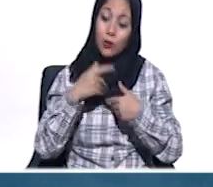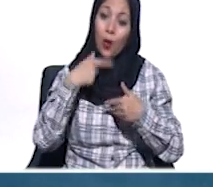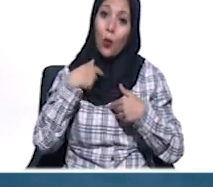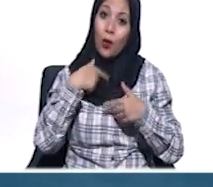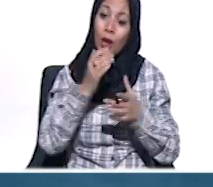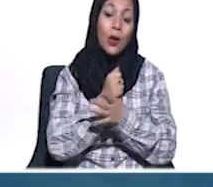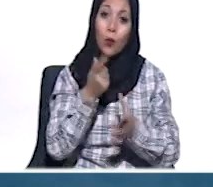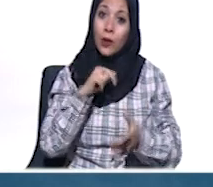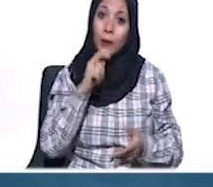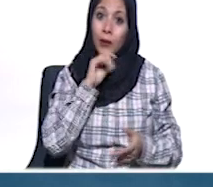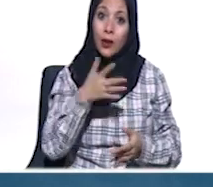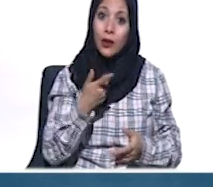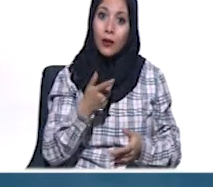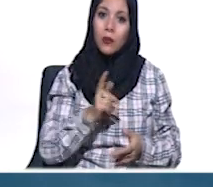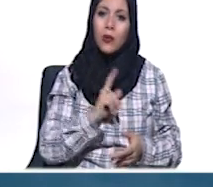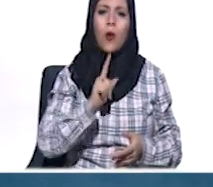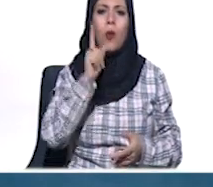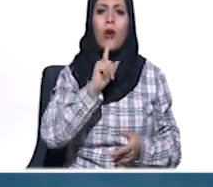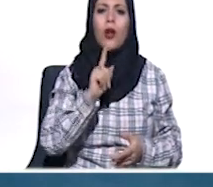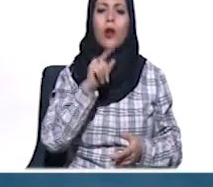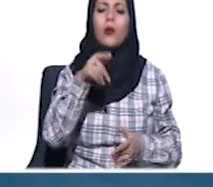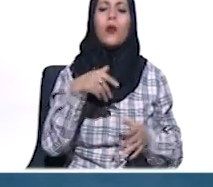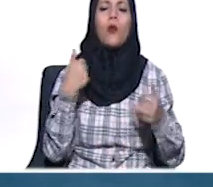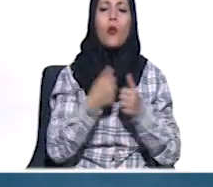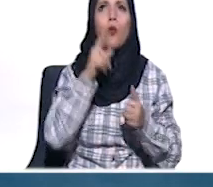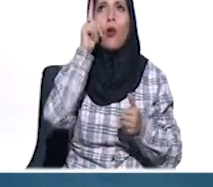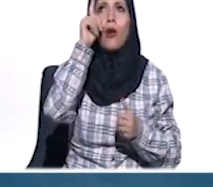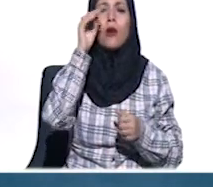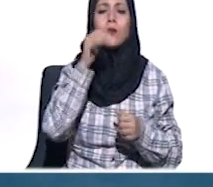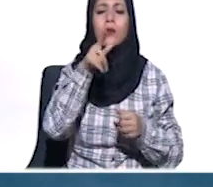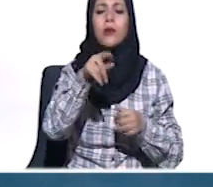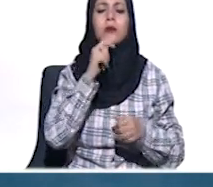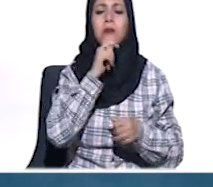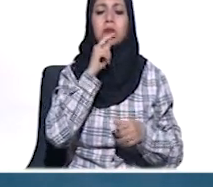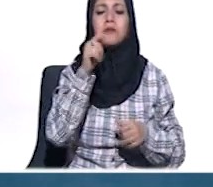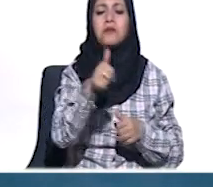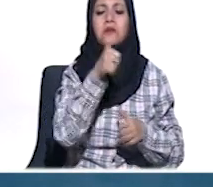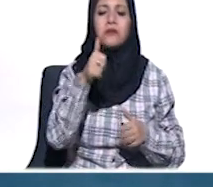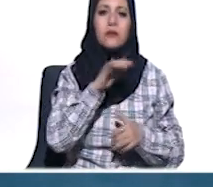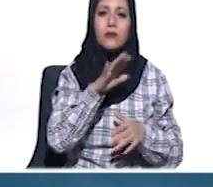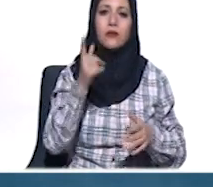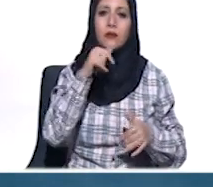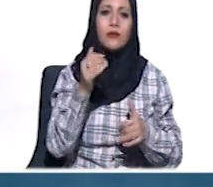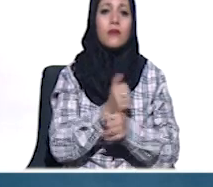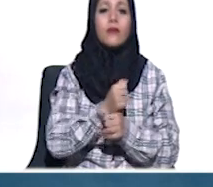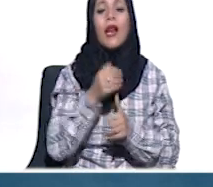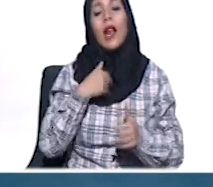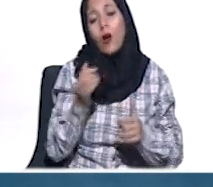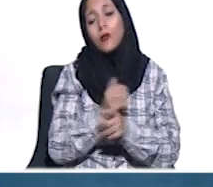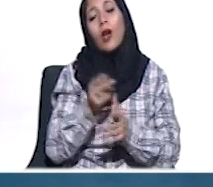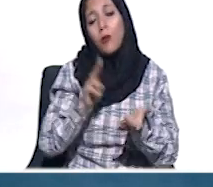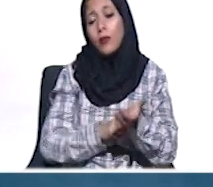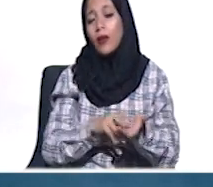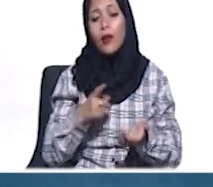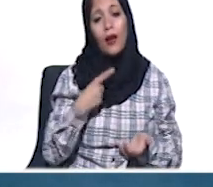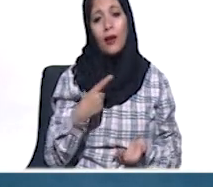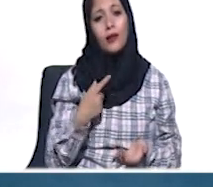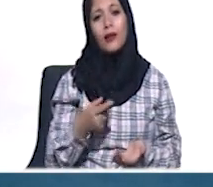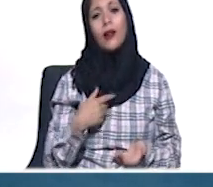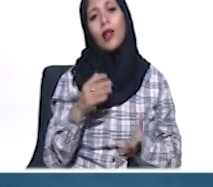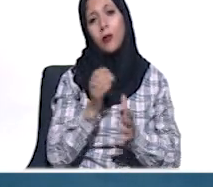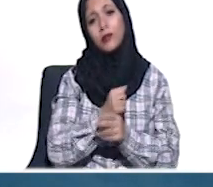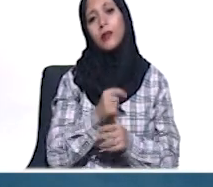هتتجوز عشانها. قال لي والله العظيم انت يعني احسن واحده في الدنيا، وانت عمرك ما نقصتنيش حاجه. بس انا